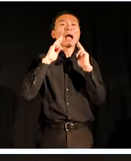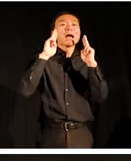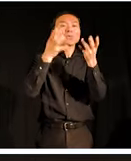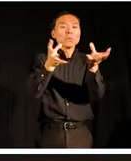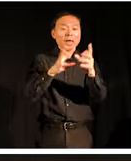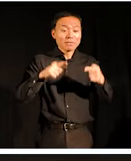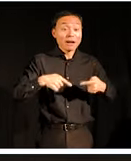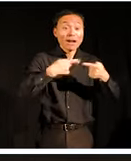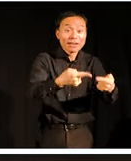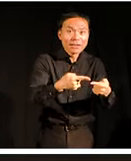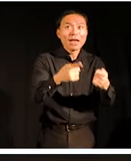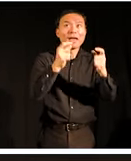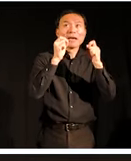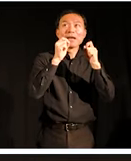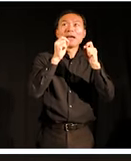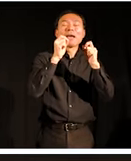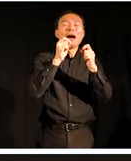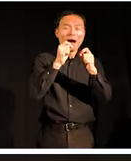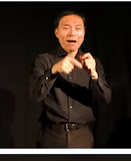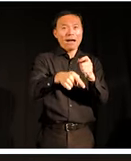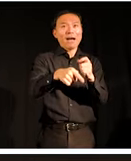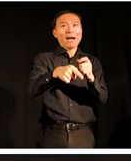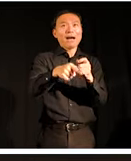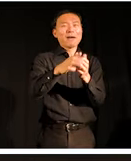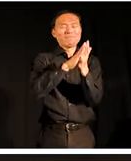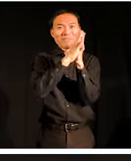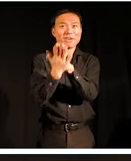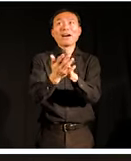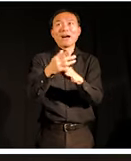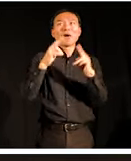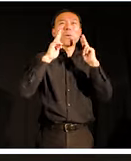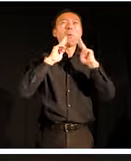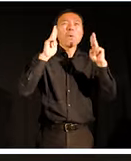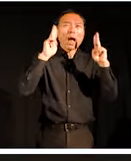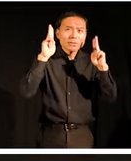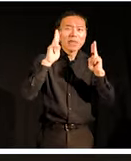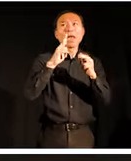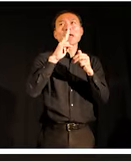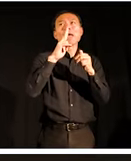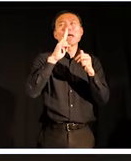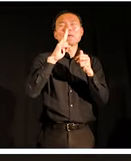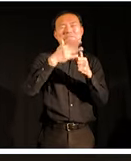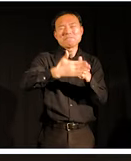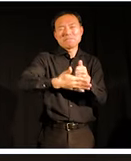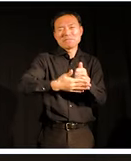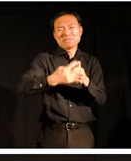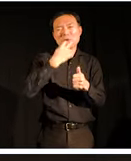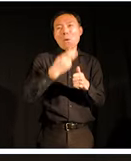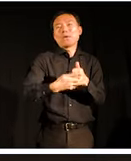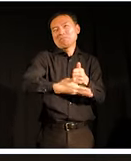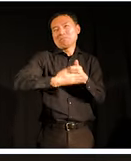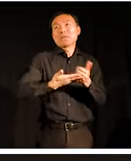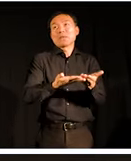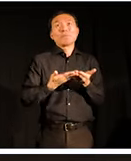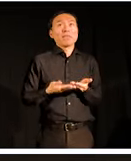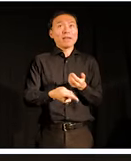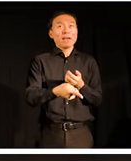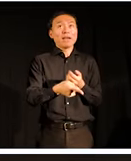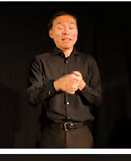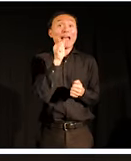あのベルでなんとか音楽で救われてでおかしなりたいと思いながらで